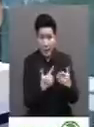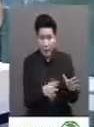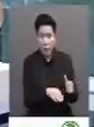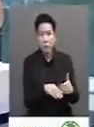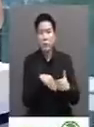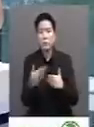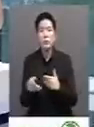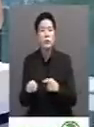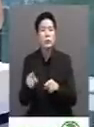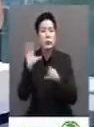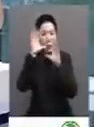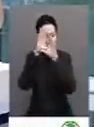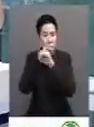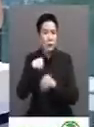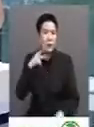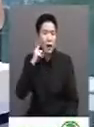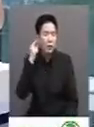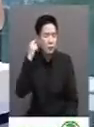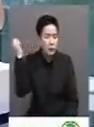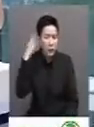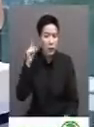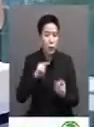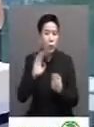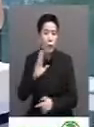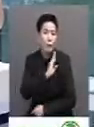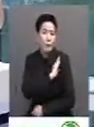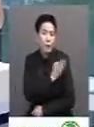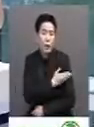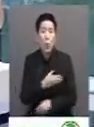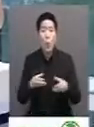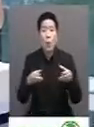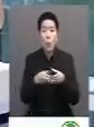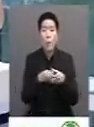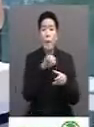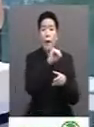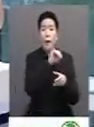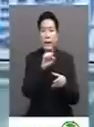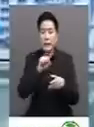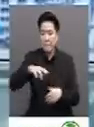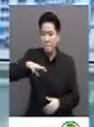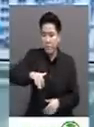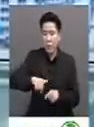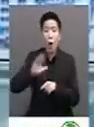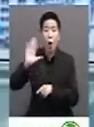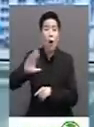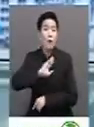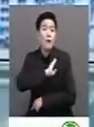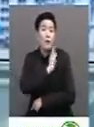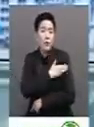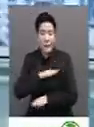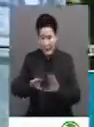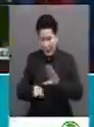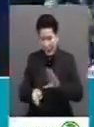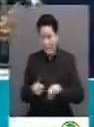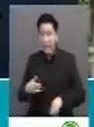ประเทศเพื่อนบ้านนะคะเมื่อคืนนี้มีข่าวใหญ่ที่ฟิลิปปินส์ค่ะมีเครือข่ายของกลุ่ม IS ประกาศยึดเมืองที่ฟิลิปปินส์นะคะทำให้ผู้นำอย่